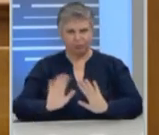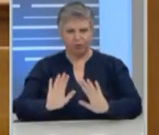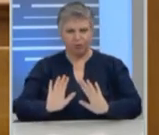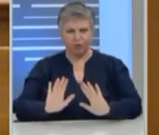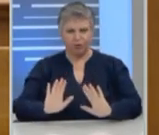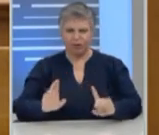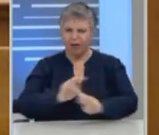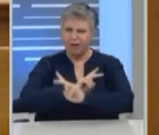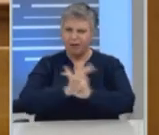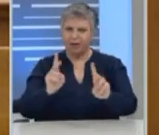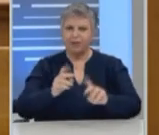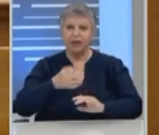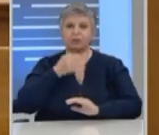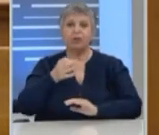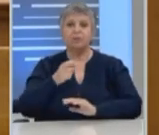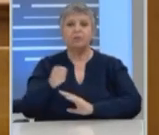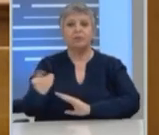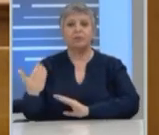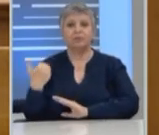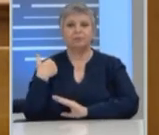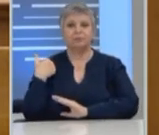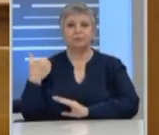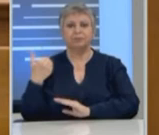Το ζητούσε λοιπόν το Διεθνές Νομισματικό Ταμείο